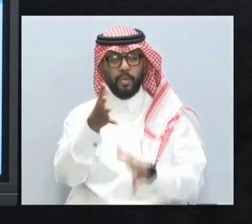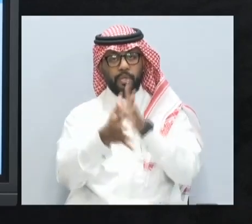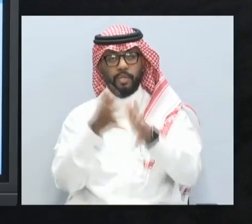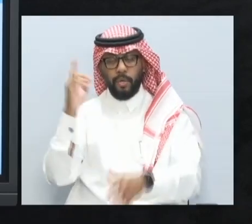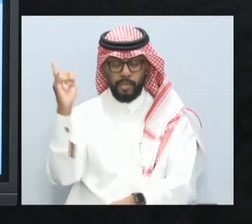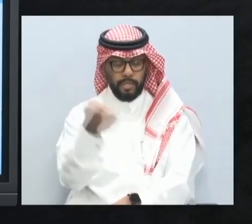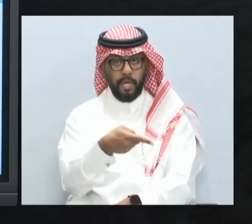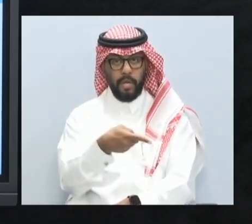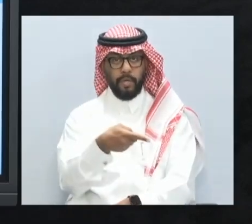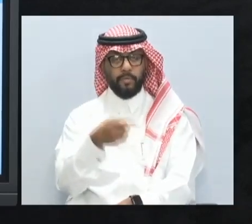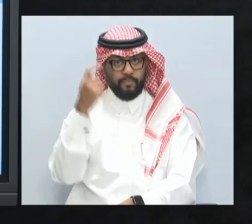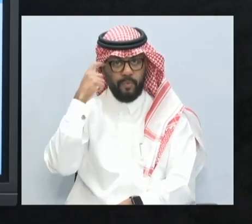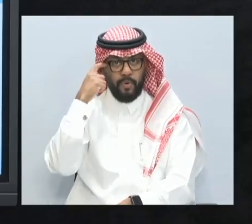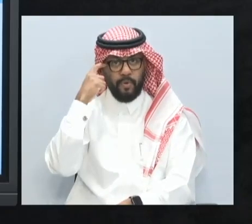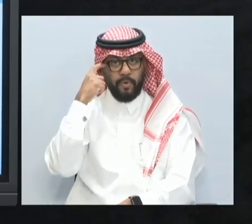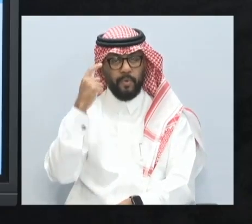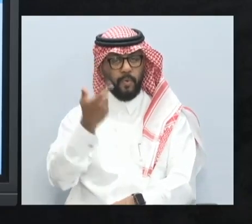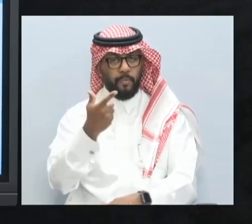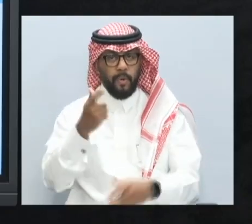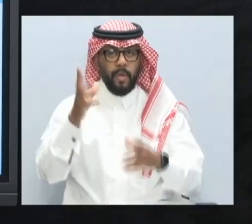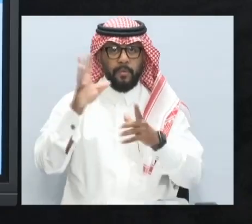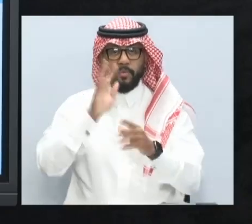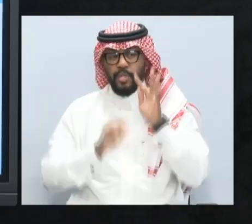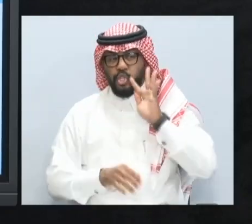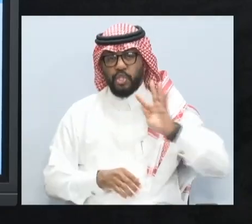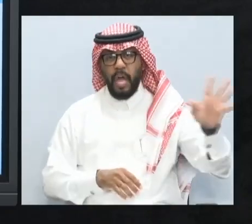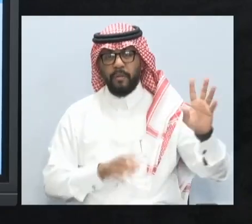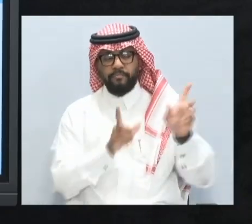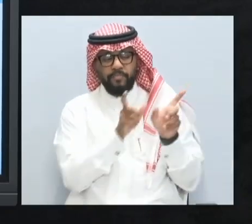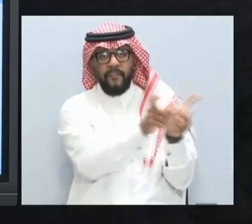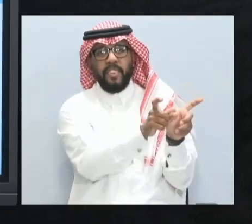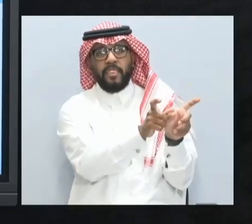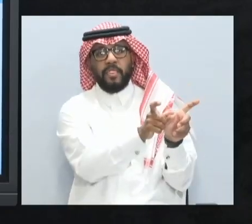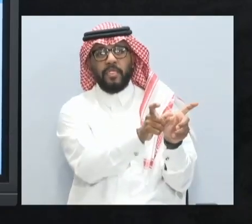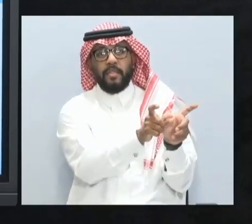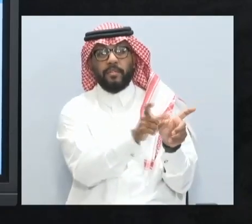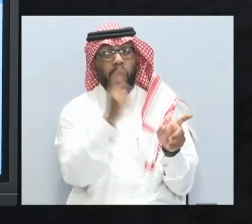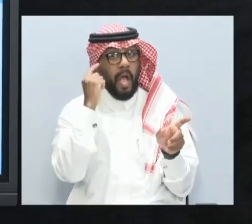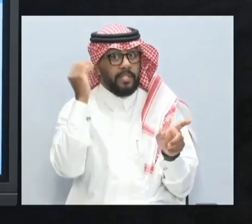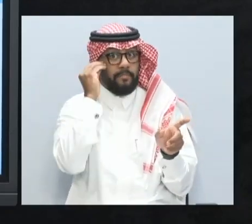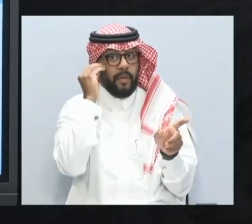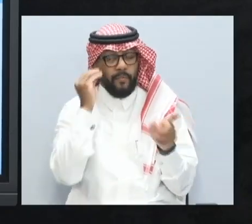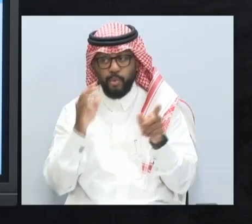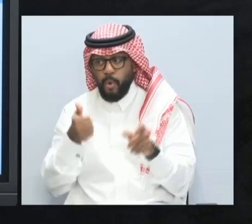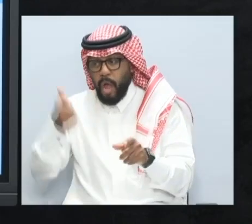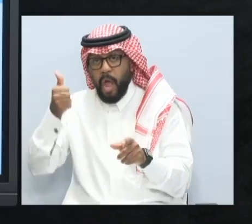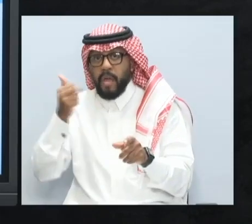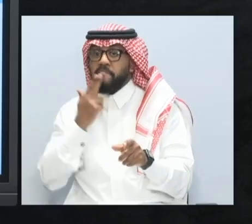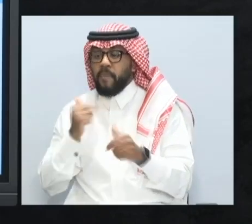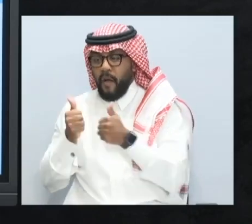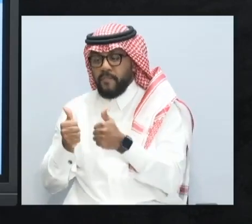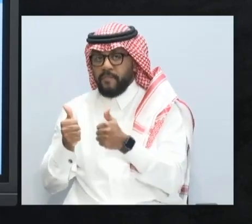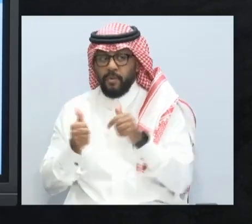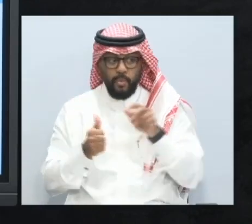نحذر عرفت الشر لا للشر ولكن لتوقيه ومن لا يعرف الشر من الخير يقع فيه